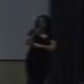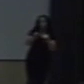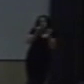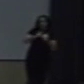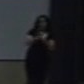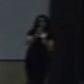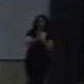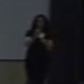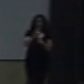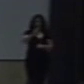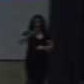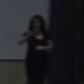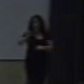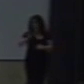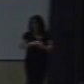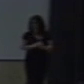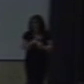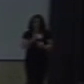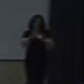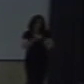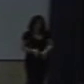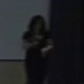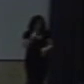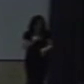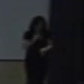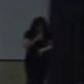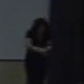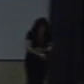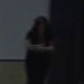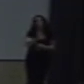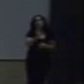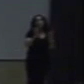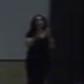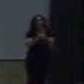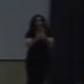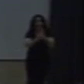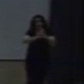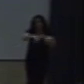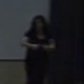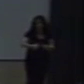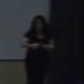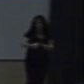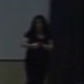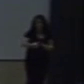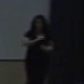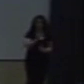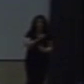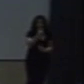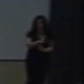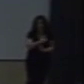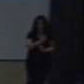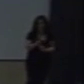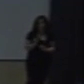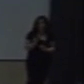doncs, segurament diràs que sí, en la qualitat final de la feina periodística i en aquesta voluntat